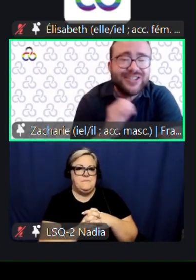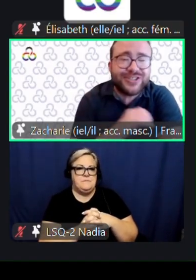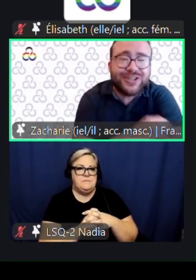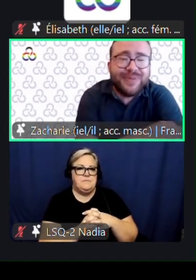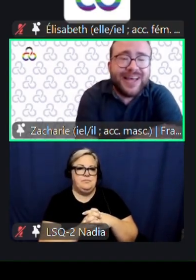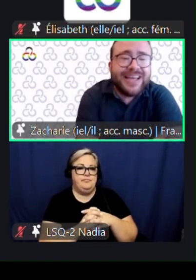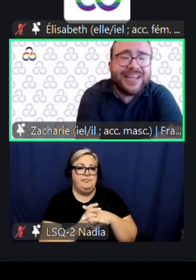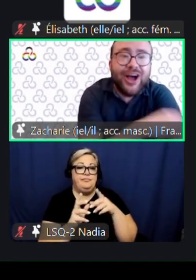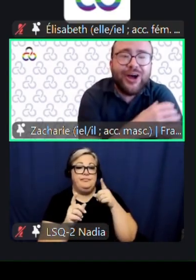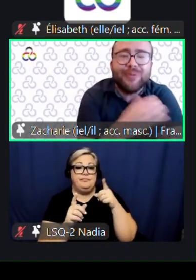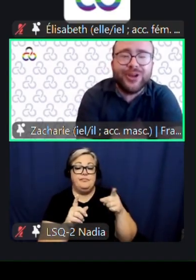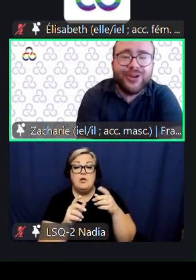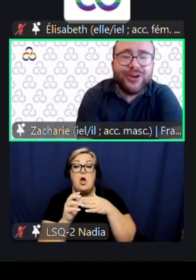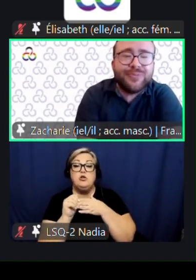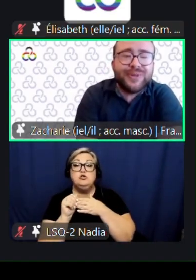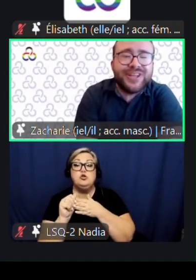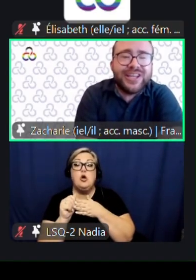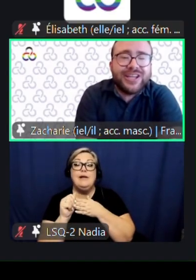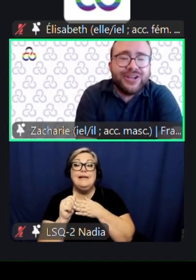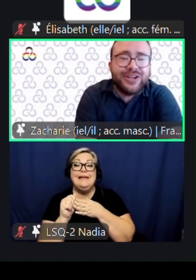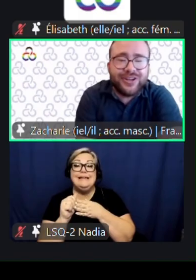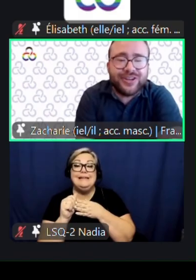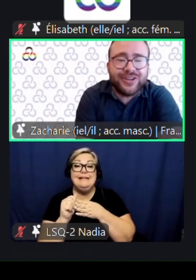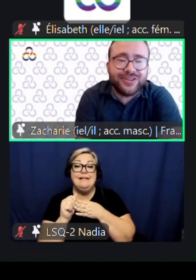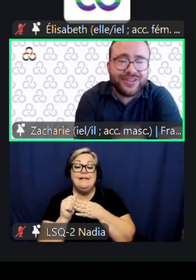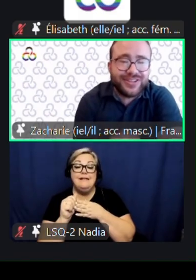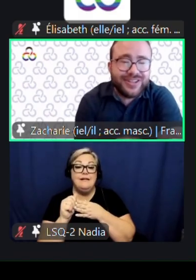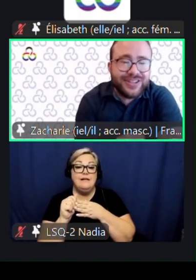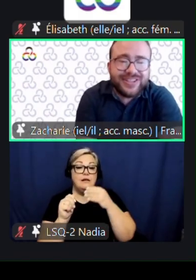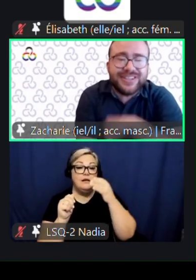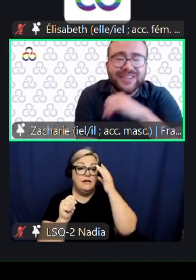Donc, ce guide, justement, nomme